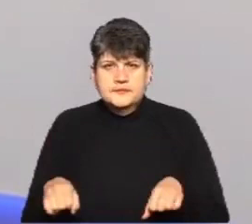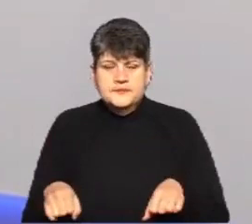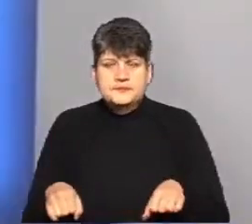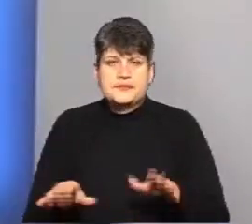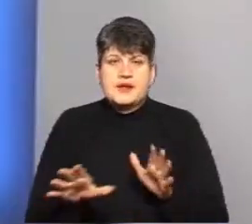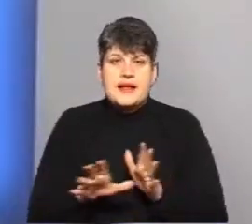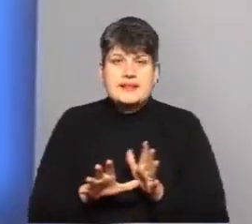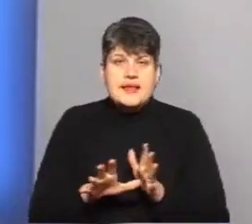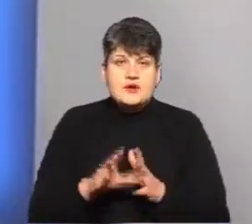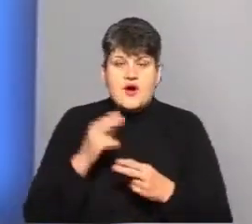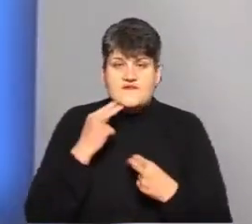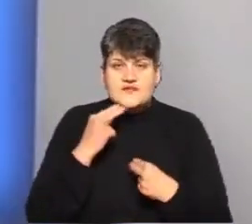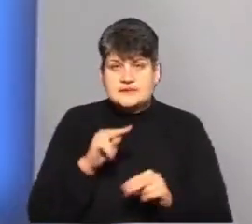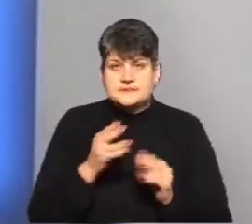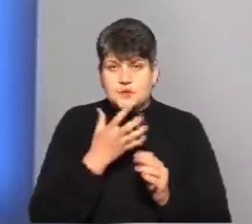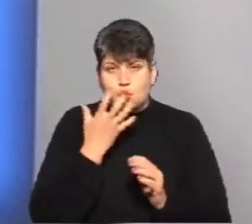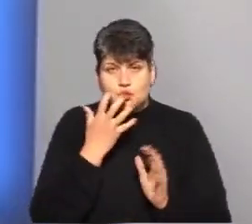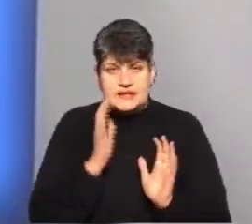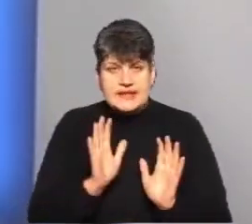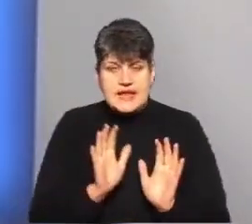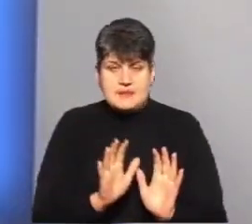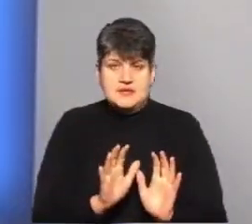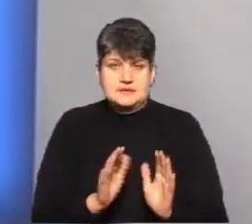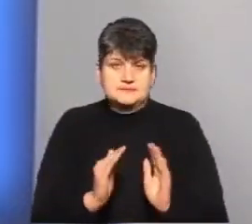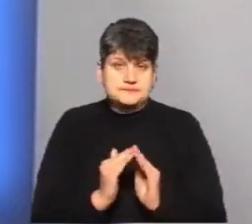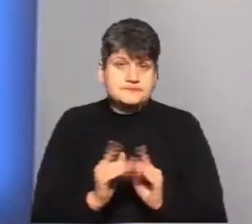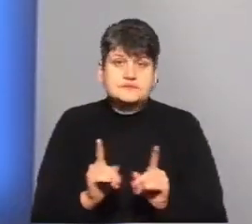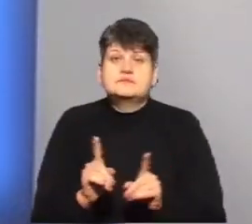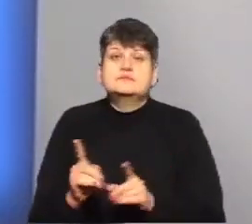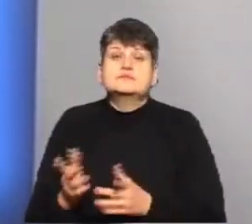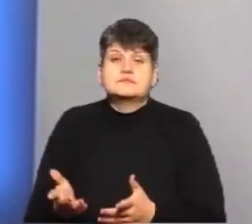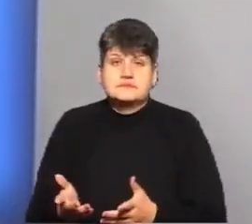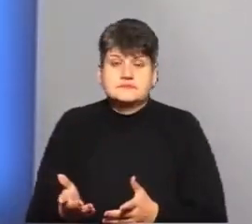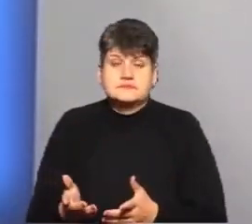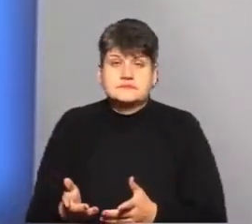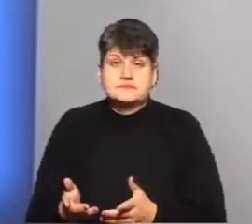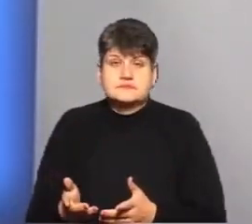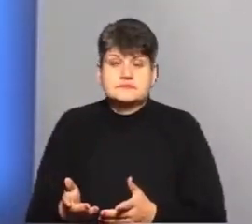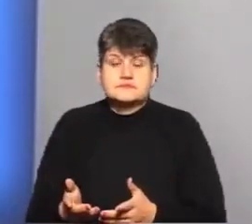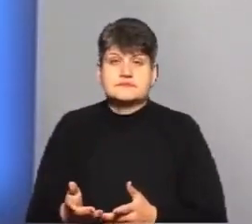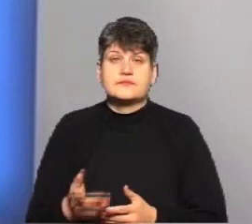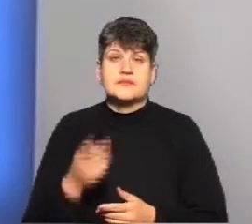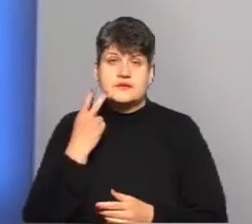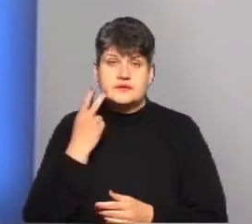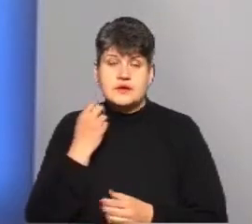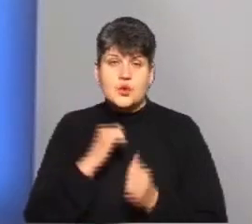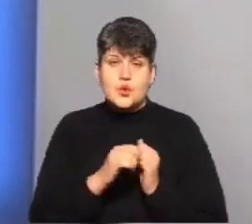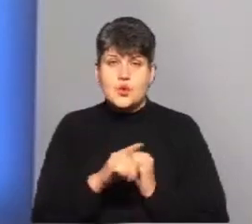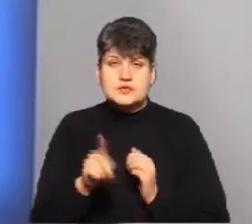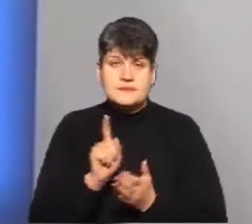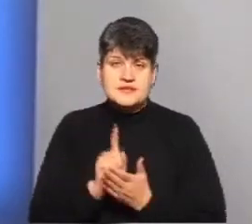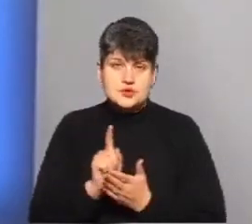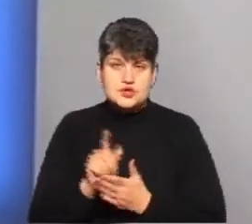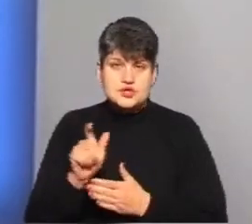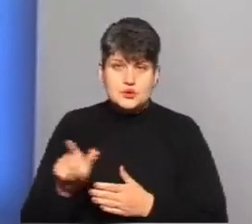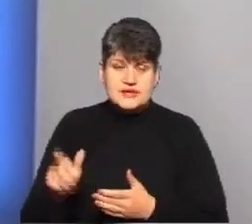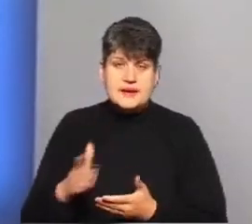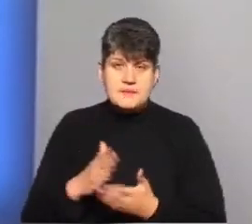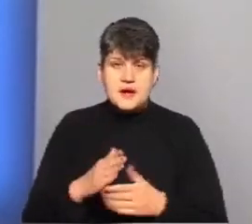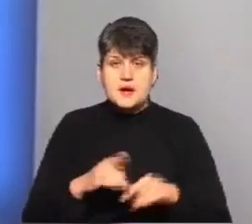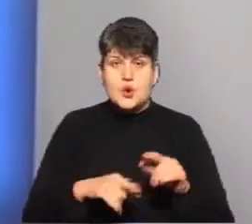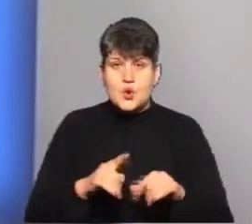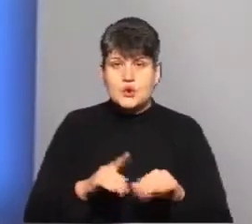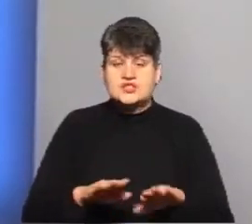енергоефективності утеплення чи ще чогось? Ну, зазвичай кожен пенсіонер має якихось родичів, дітей. У нас